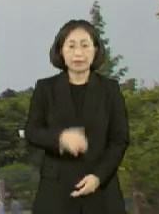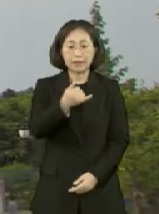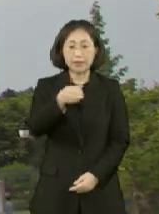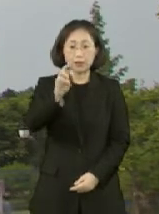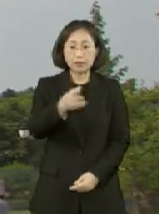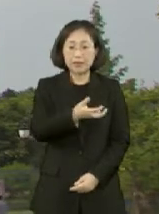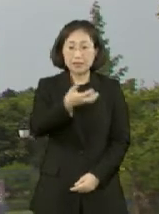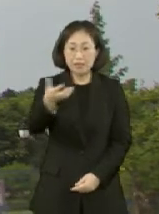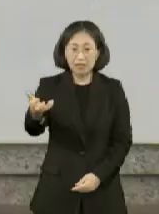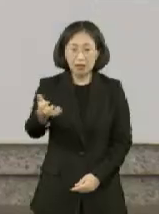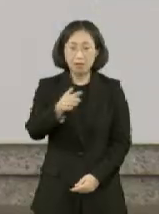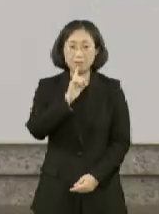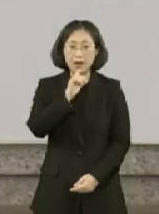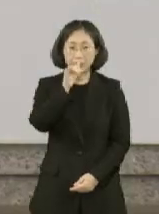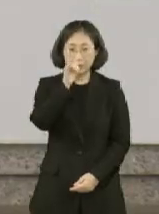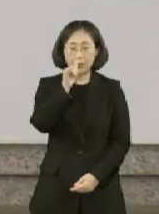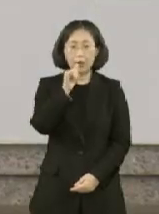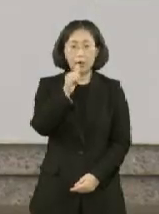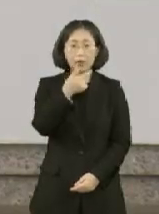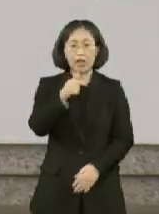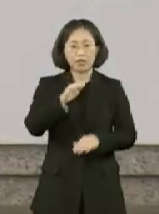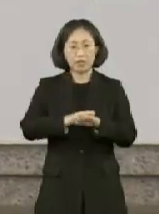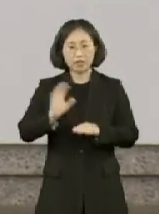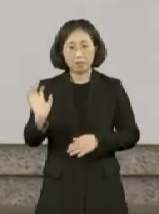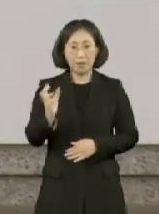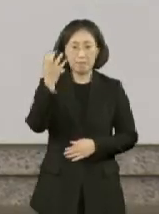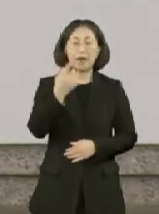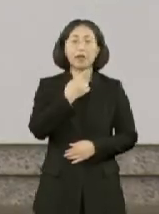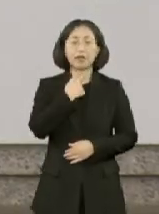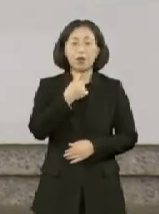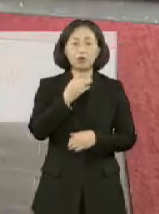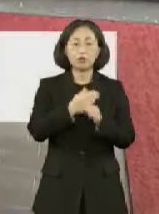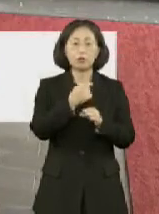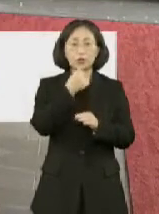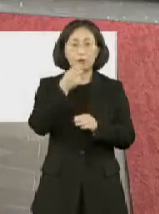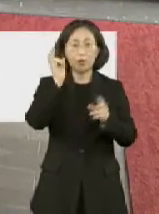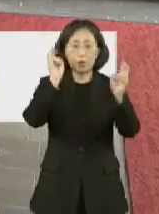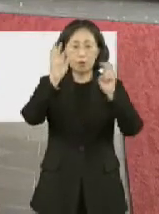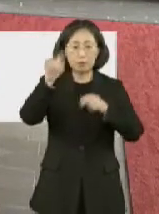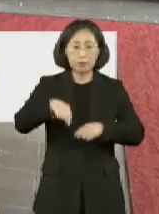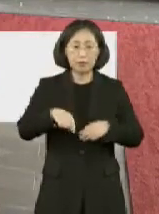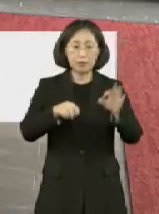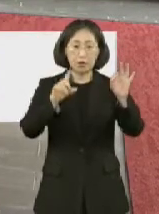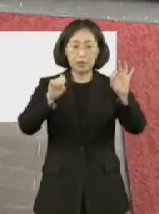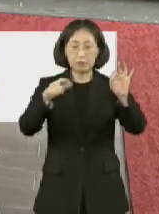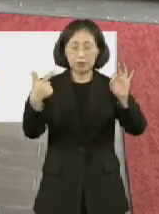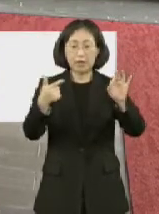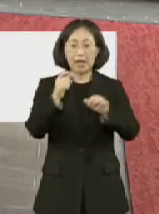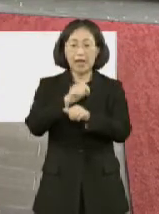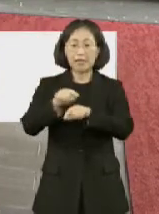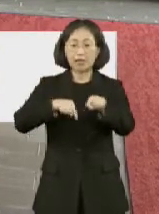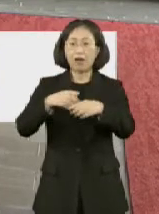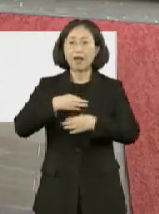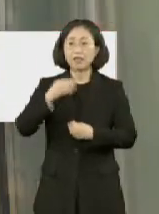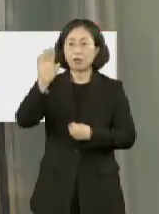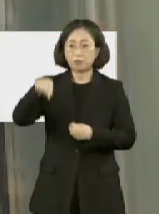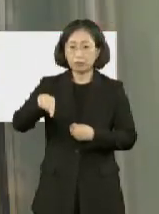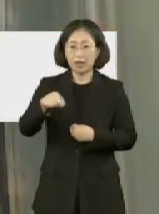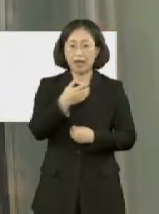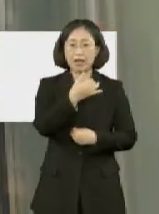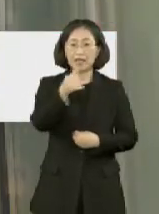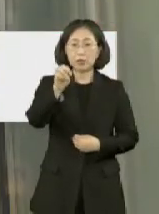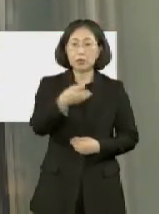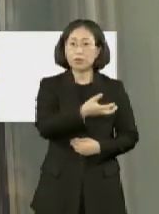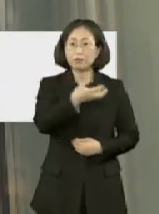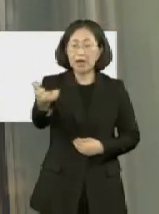세종시 이전설이 나돌며 대전 지역 반발을 샀던 중소벤처기업부. 지난 16일 행정안전부에 세종 이전 공식